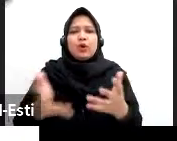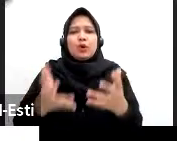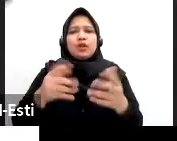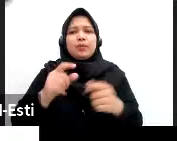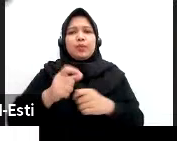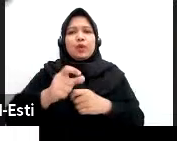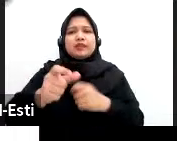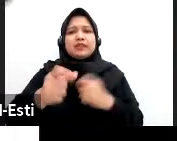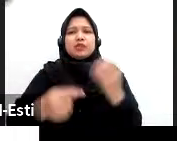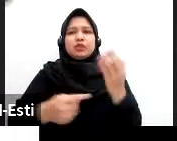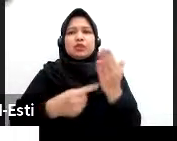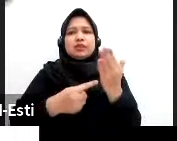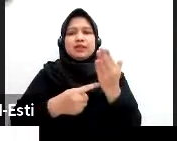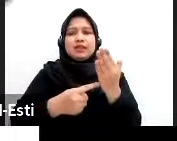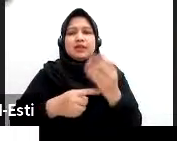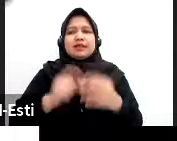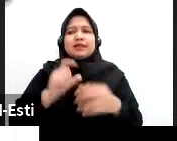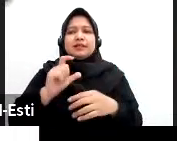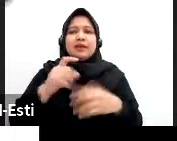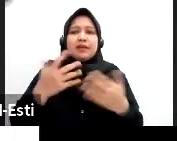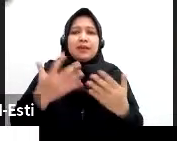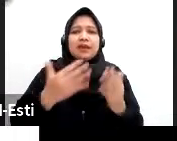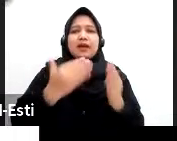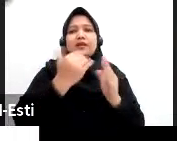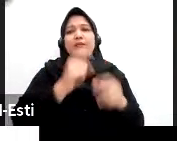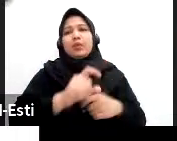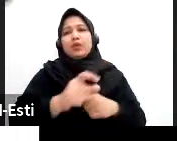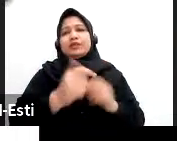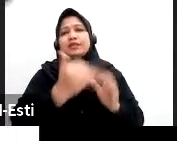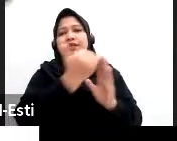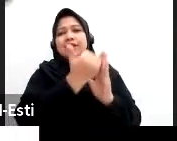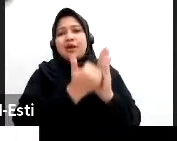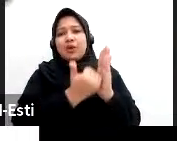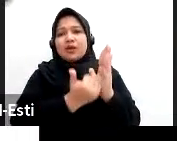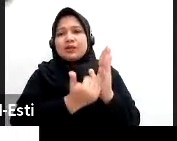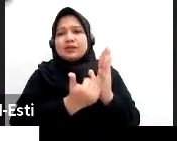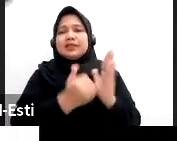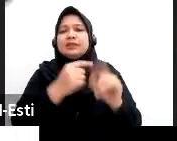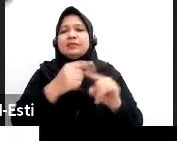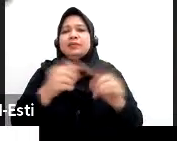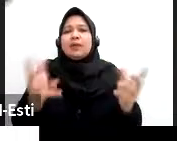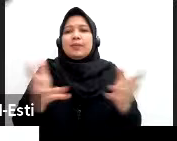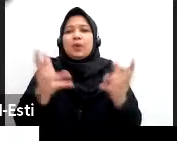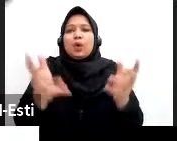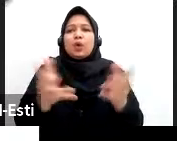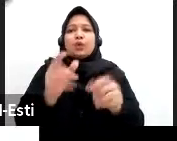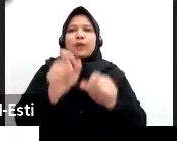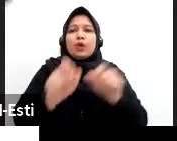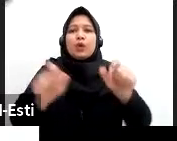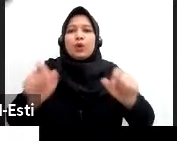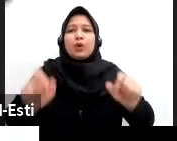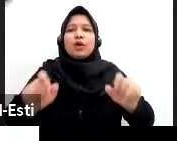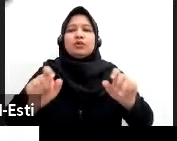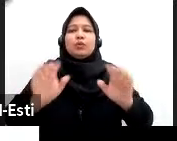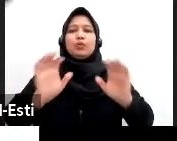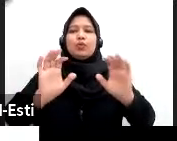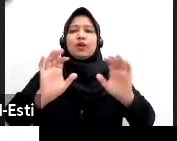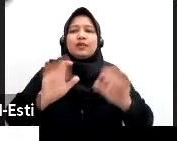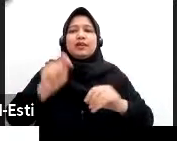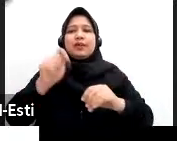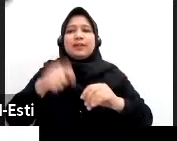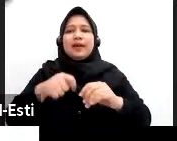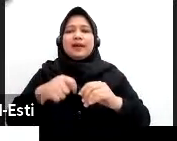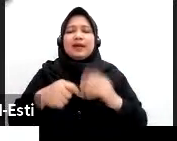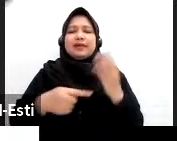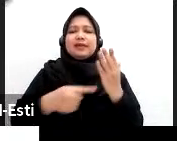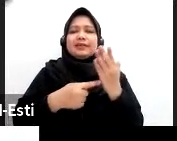tersebut ya adanya proses deregulasi adanya proses mendorong Supaya apa Mi orang-orang semakin banyak yang mengadopsi tahu itu adalah